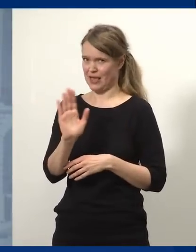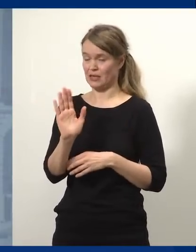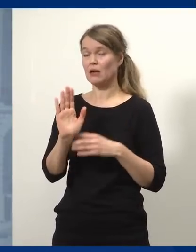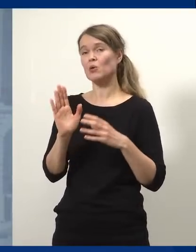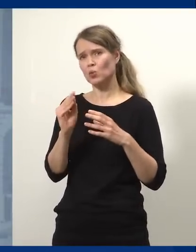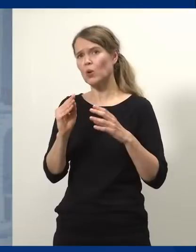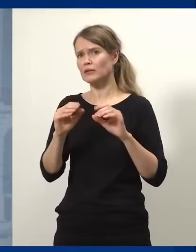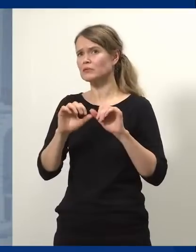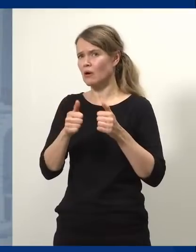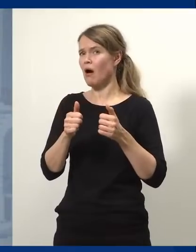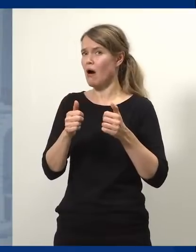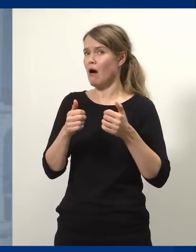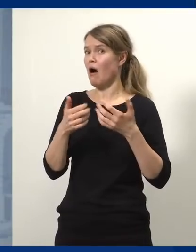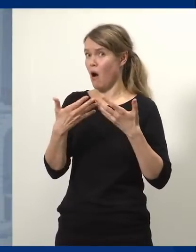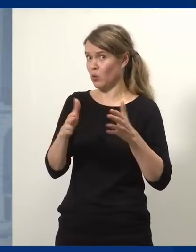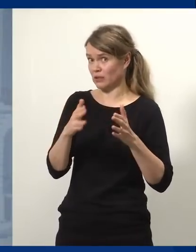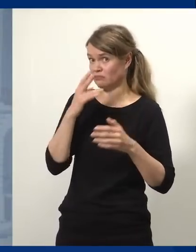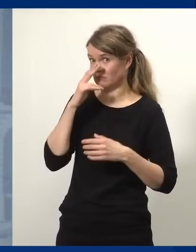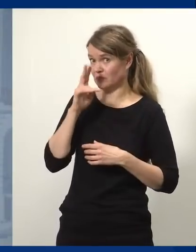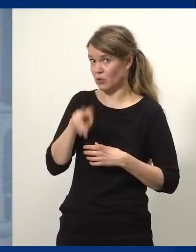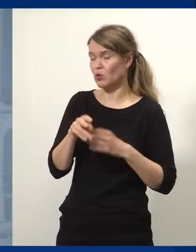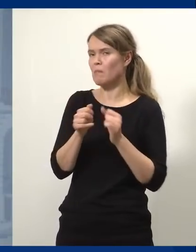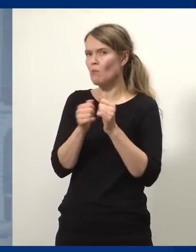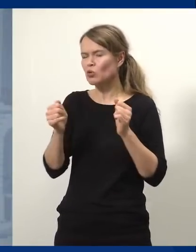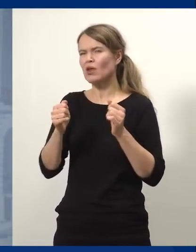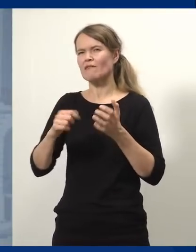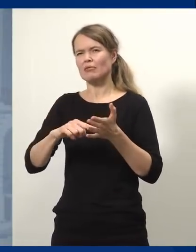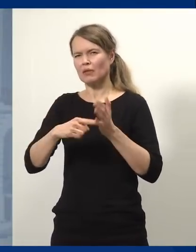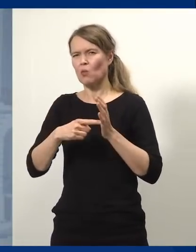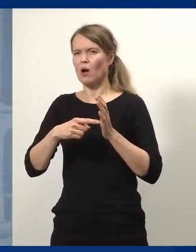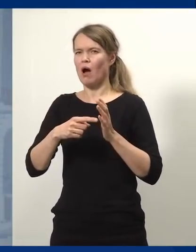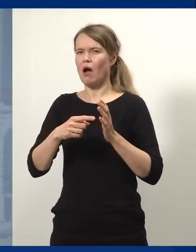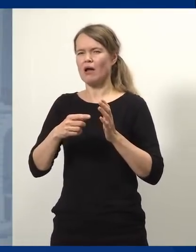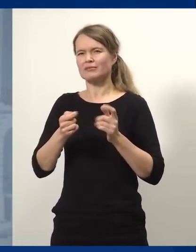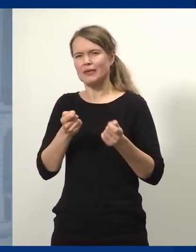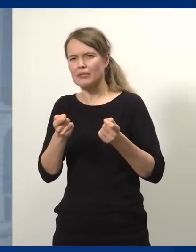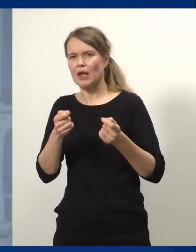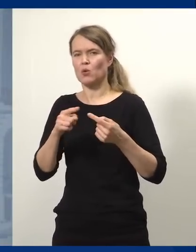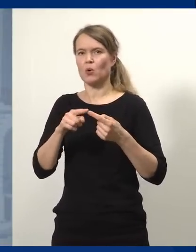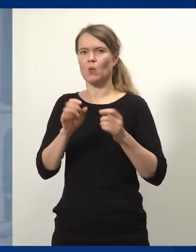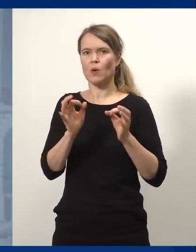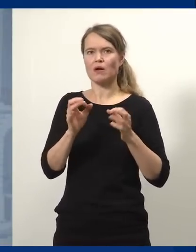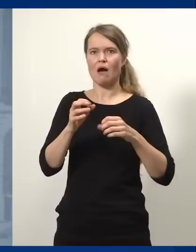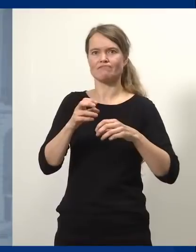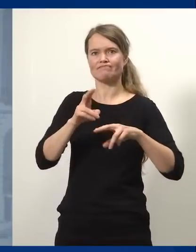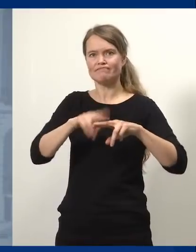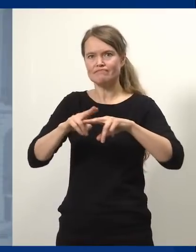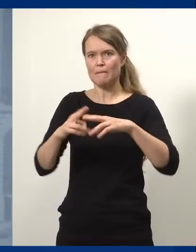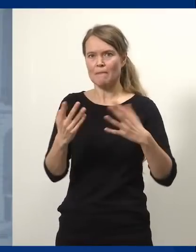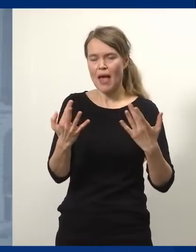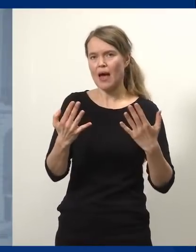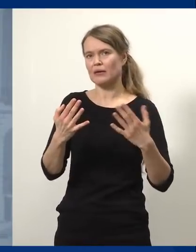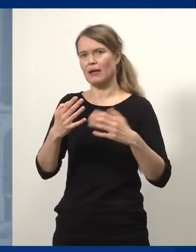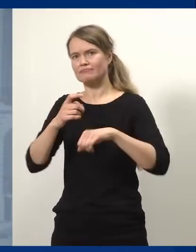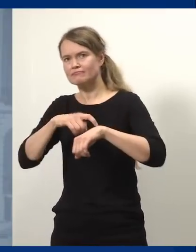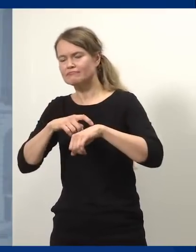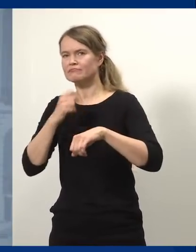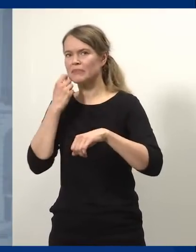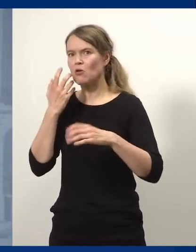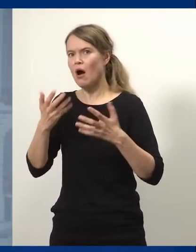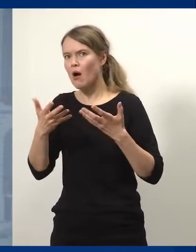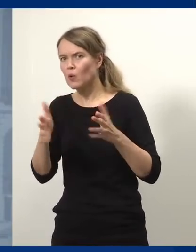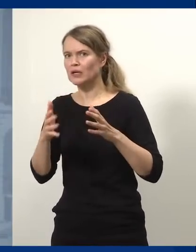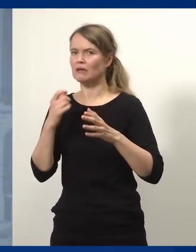siellä olisi tiukempi sääntely aukiololle, anniskeluajalle ja asiakaspaikkamäärille, joiden osalta voitaisiin